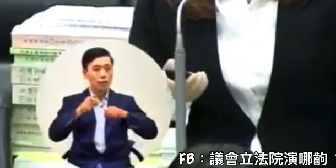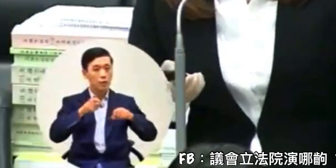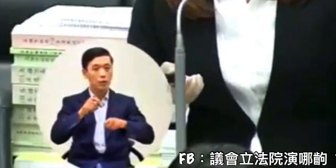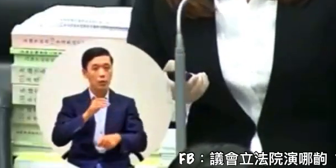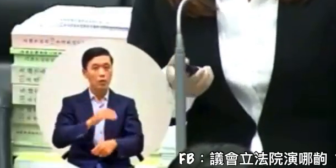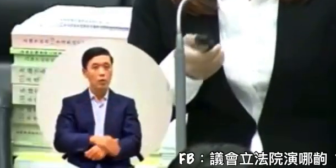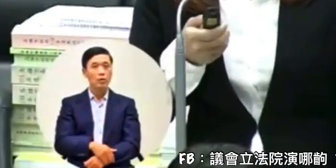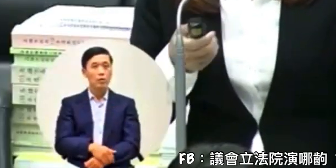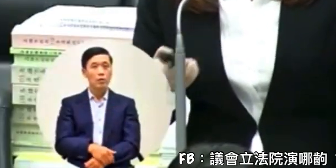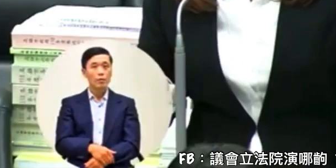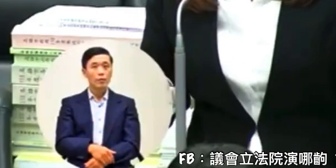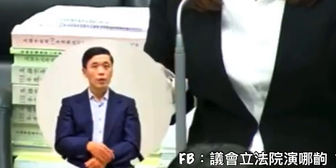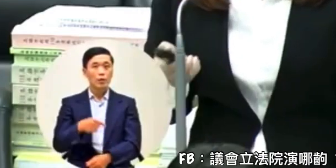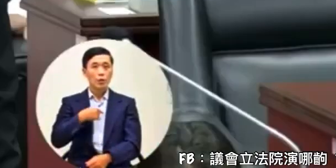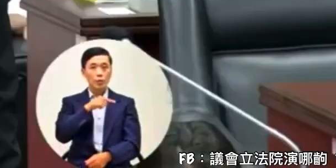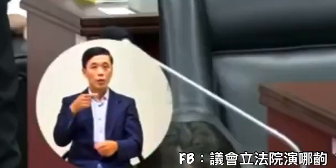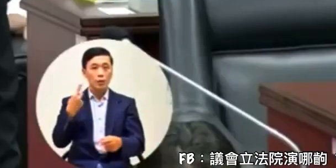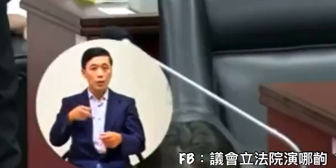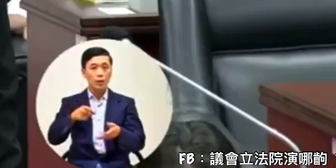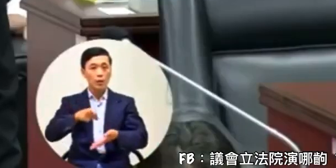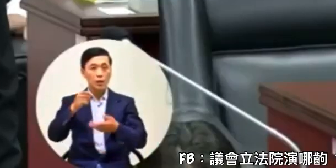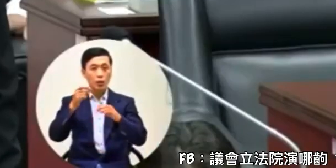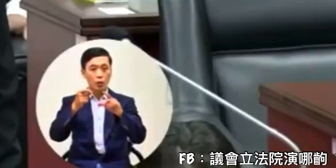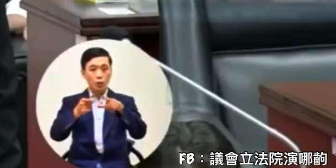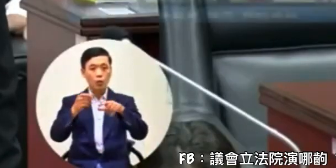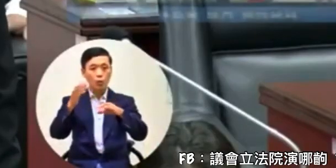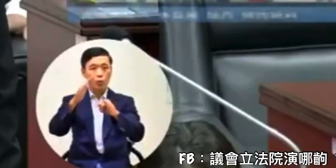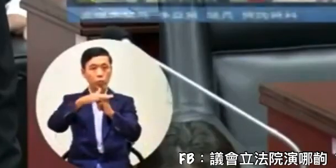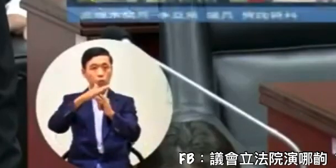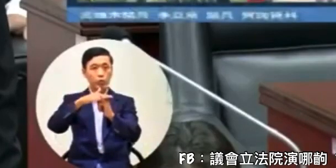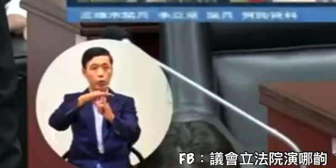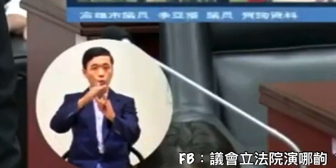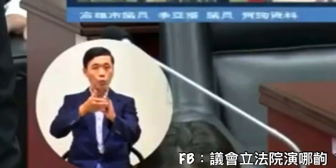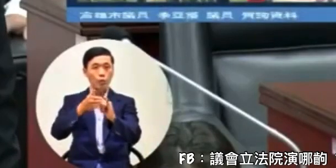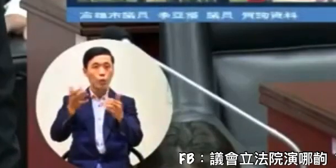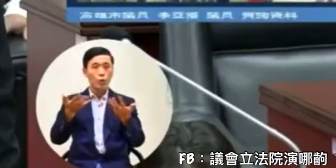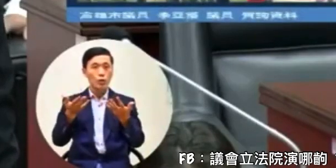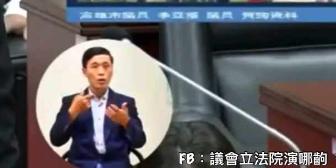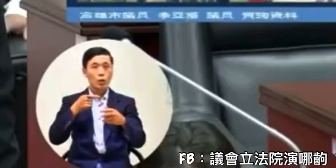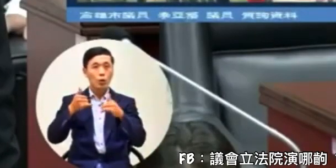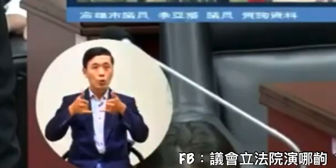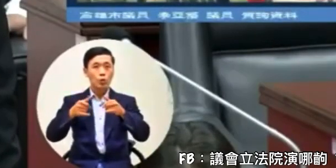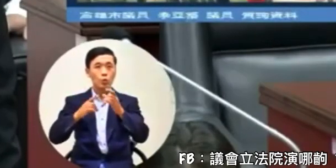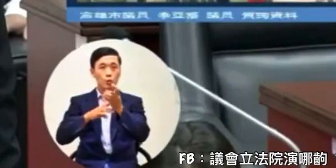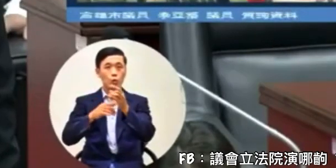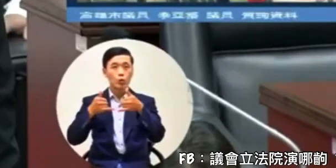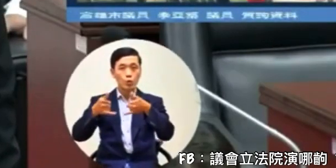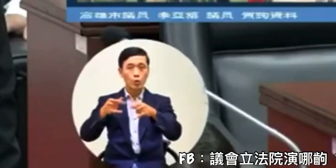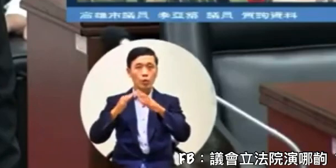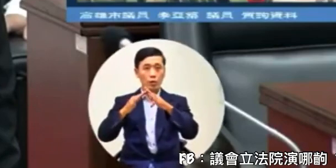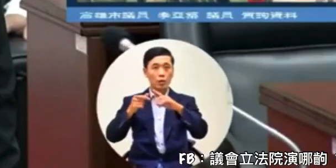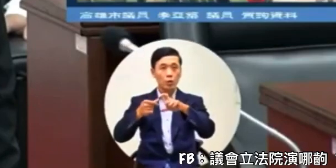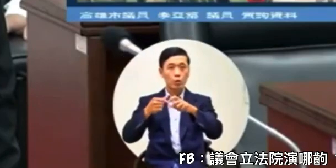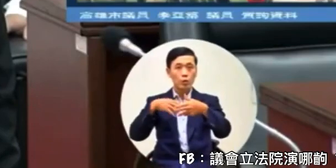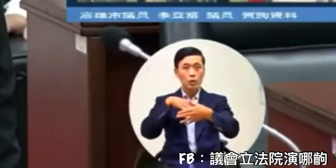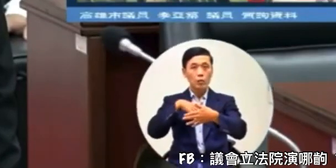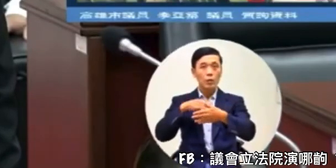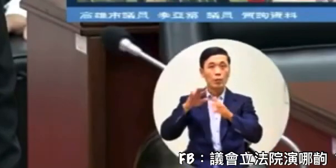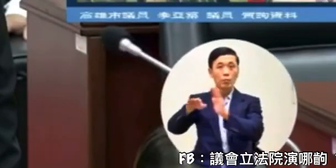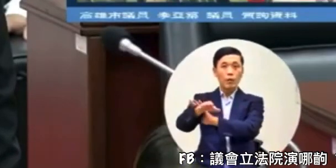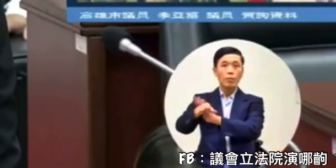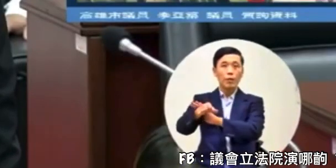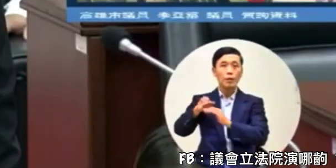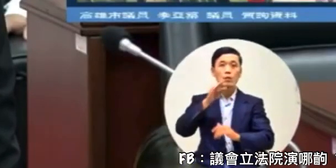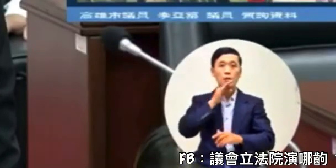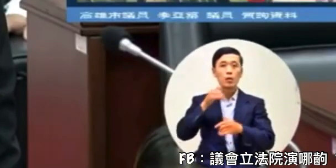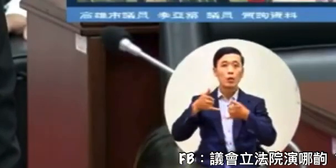来，我们来看哦，也是公墓的问题。你看我们市区，我们陆竹区市区里面，你看旁边就是我们的陆